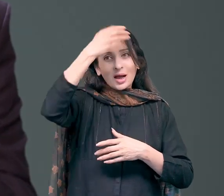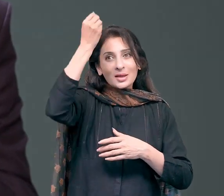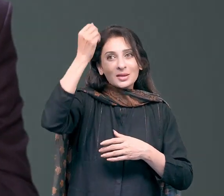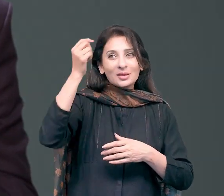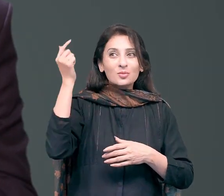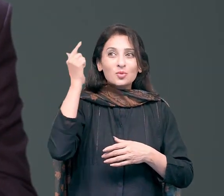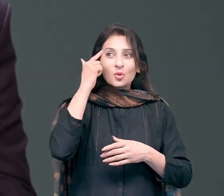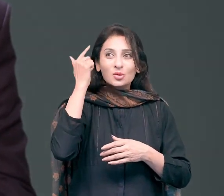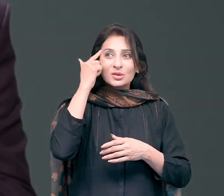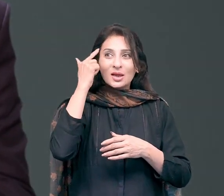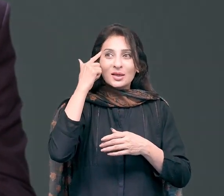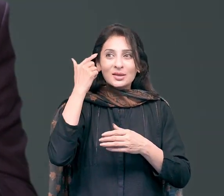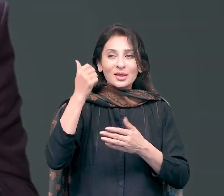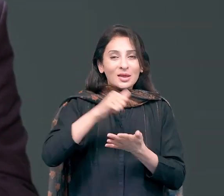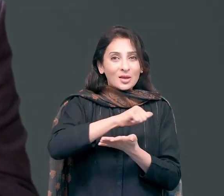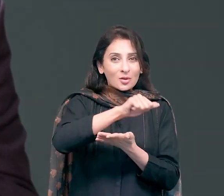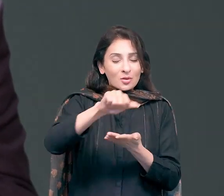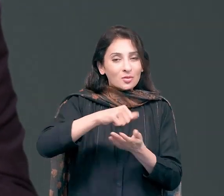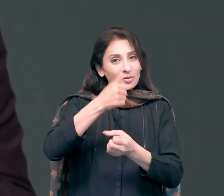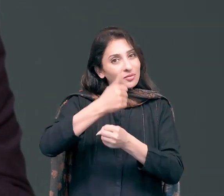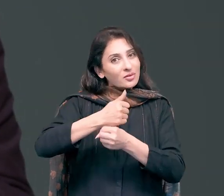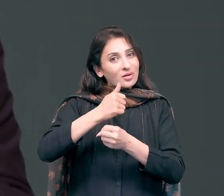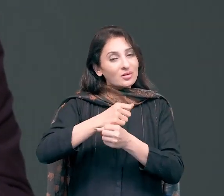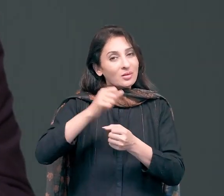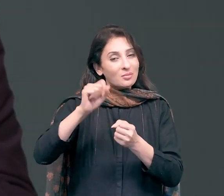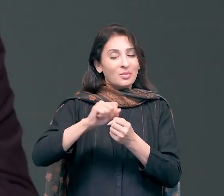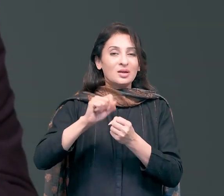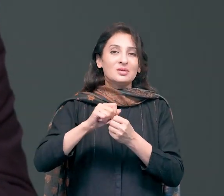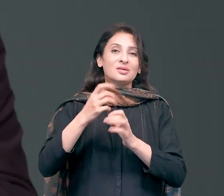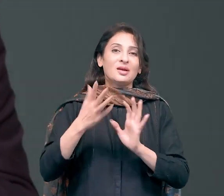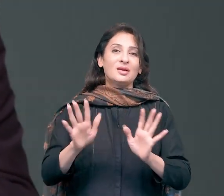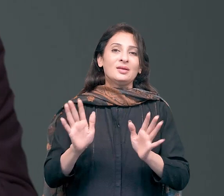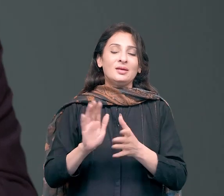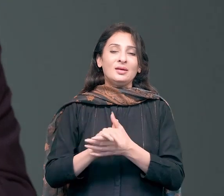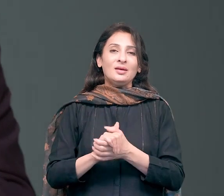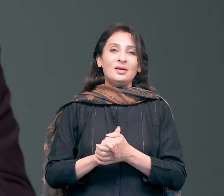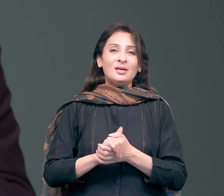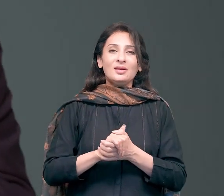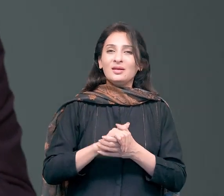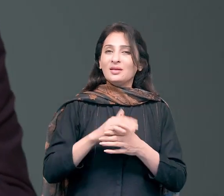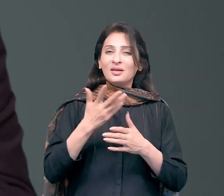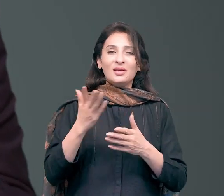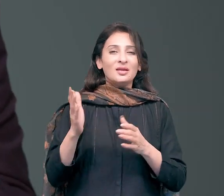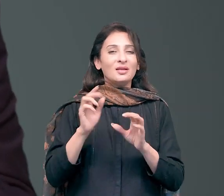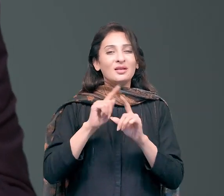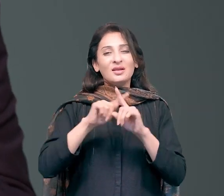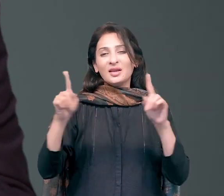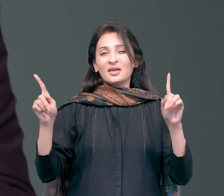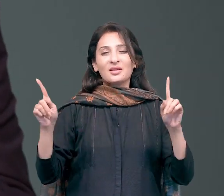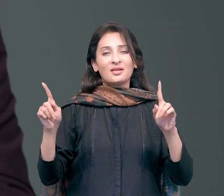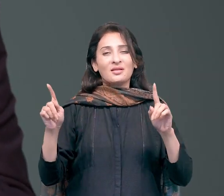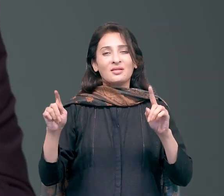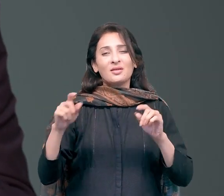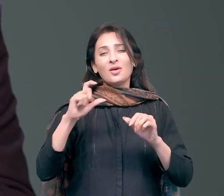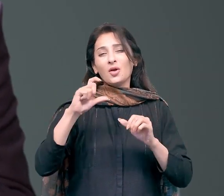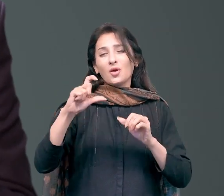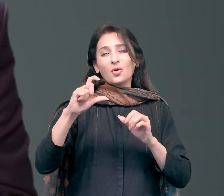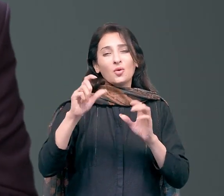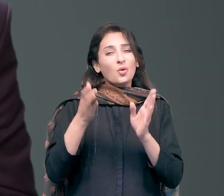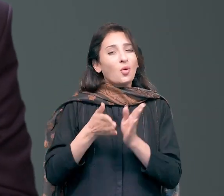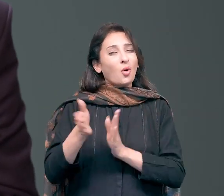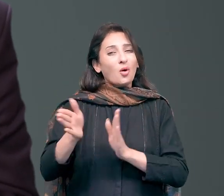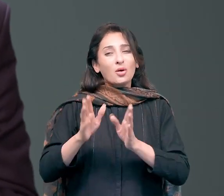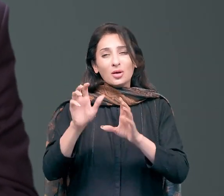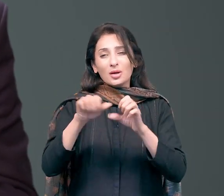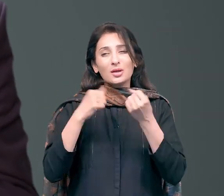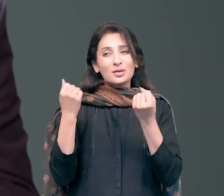دفعہ زندگی میں برسر اقتدار آ رہی تھی، کانگریس وہ پارٹی ہے 1885 میں جسے انگریزوں نے